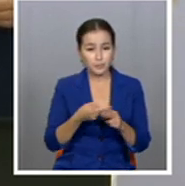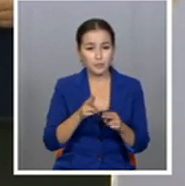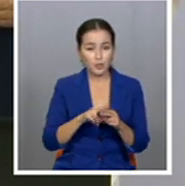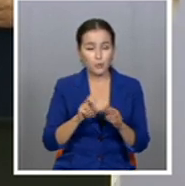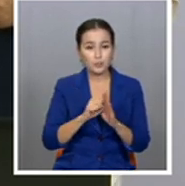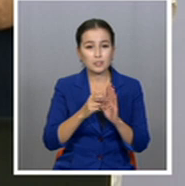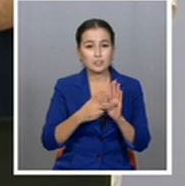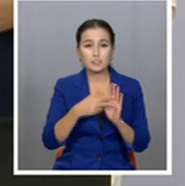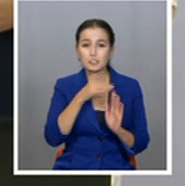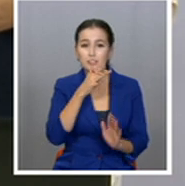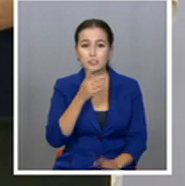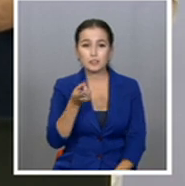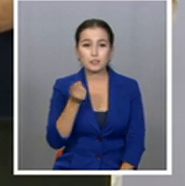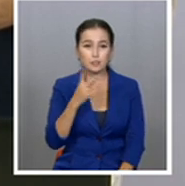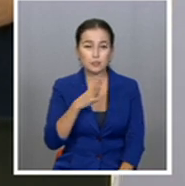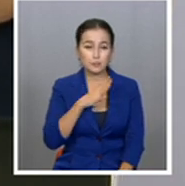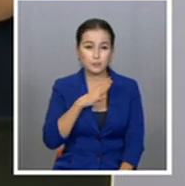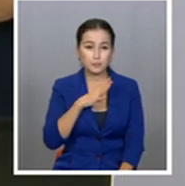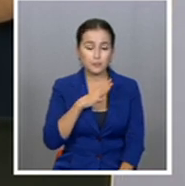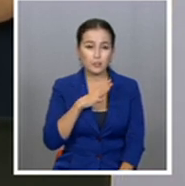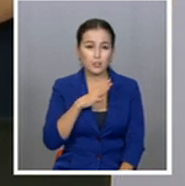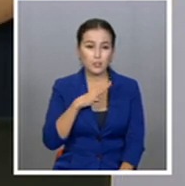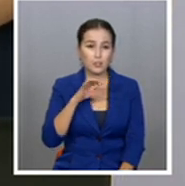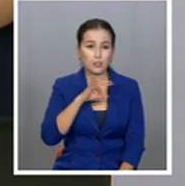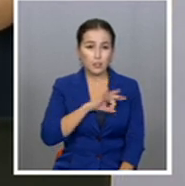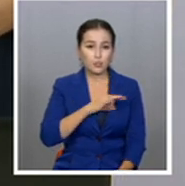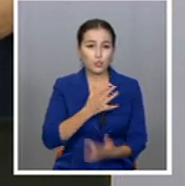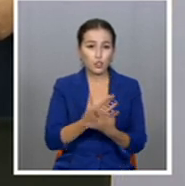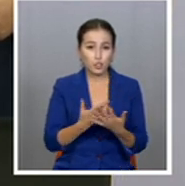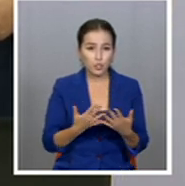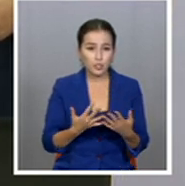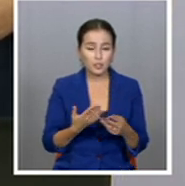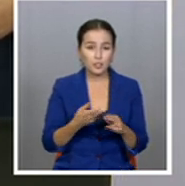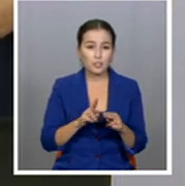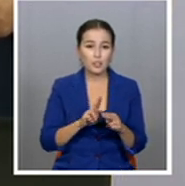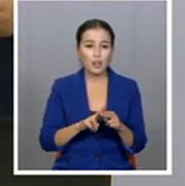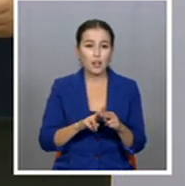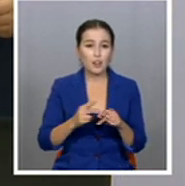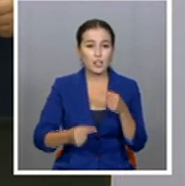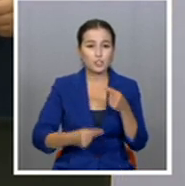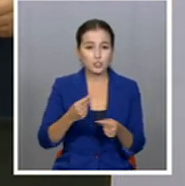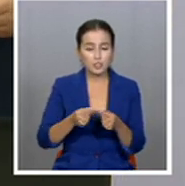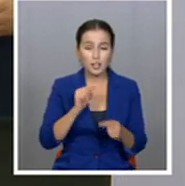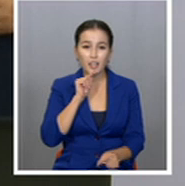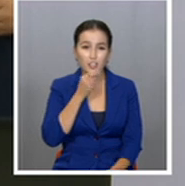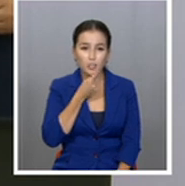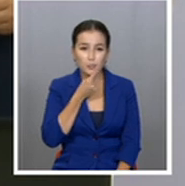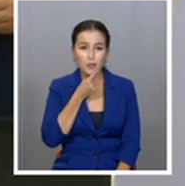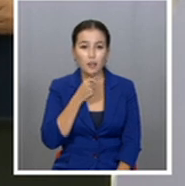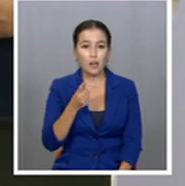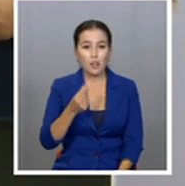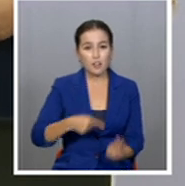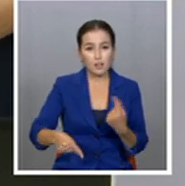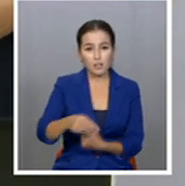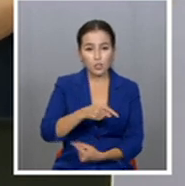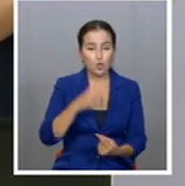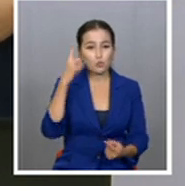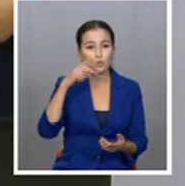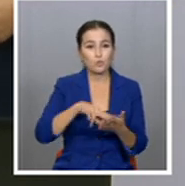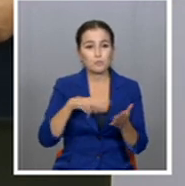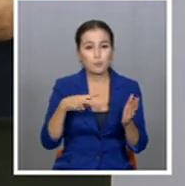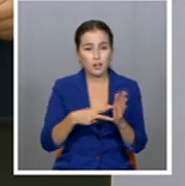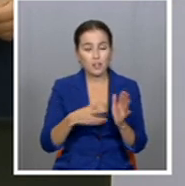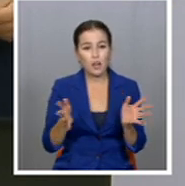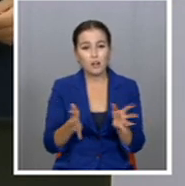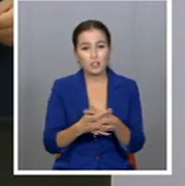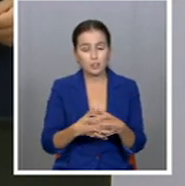ғасырда қалыптасыпты дағы, оның түрлері дәстүрлі экономика, нарықтық, жоспарлы,